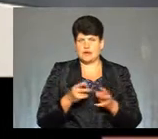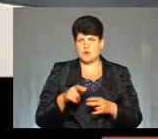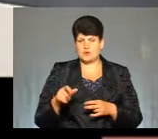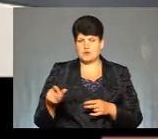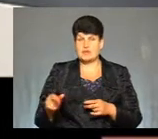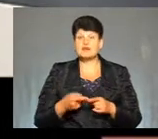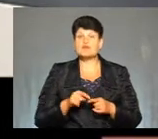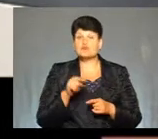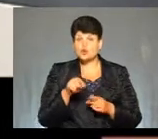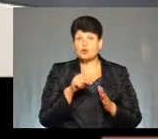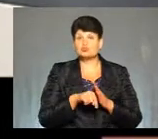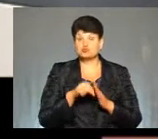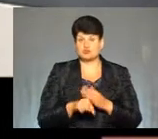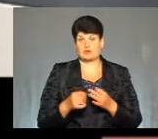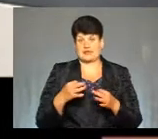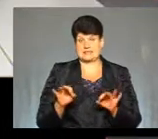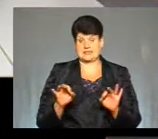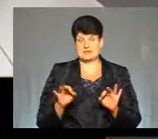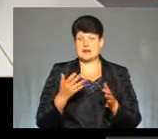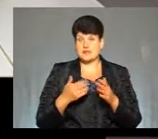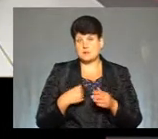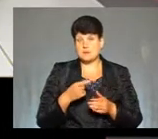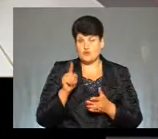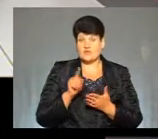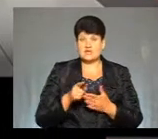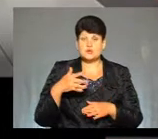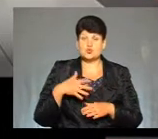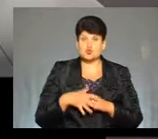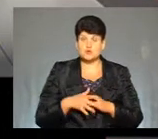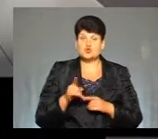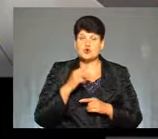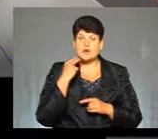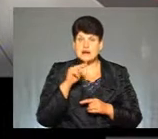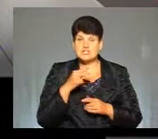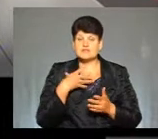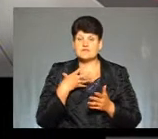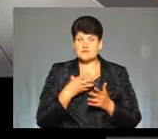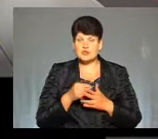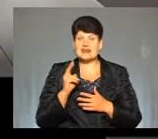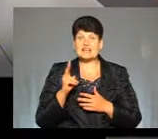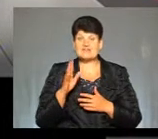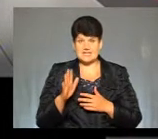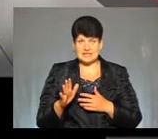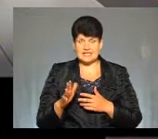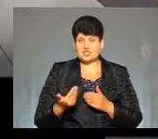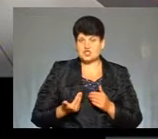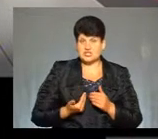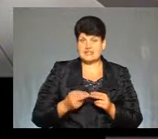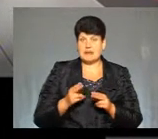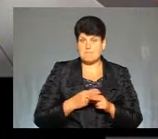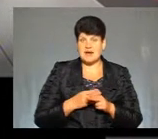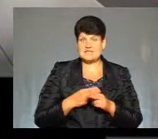цьому, напевно, суть оцієї незалежності. Але ми повинні розуміти, що краще в своїй квартирі жити без